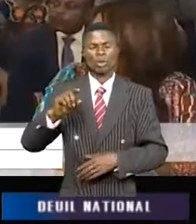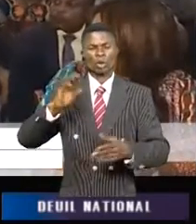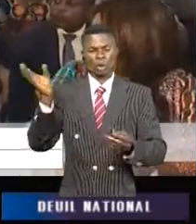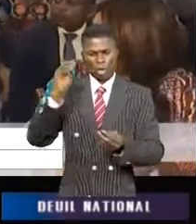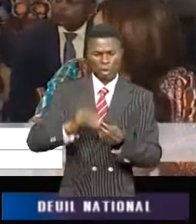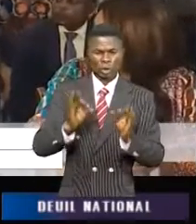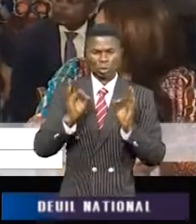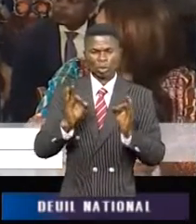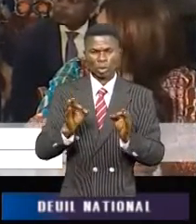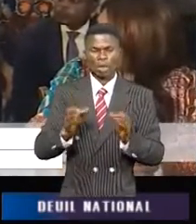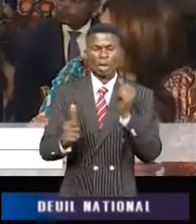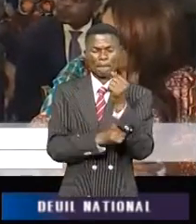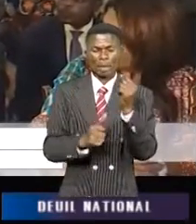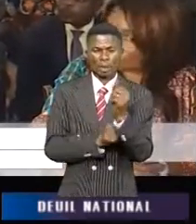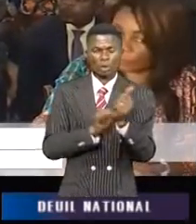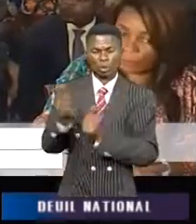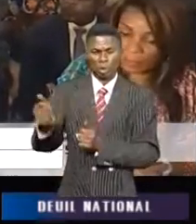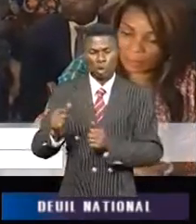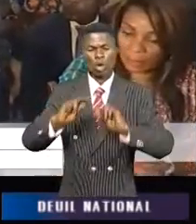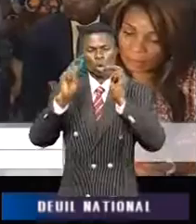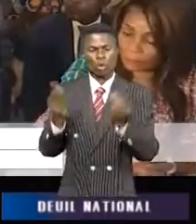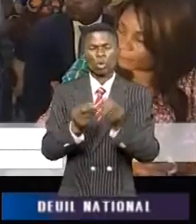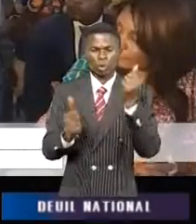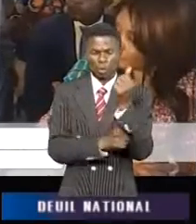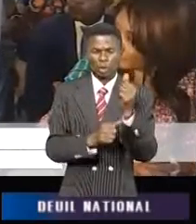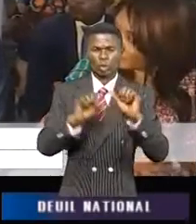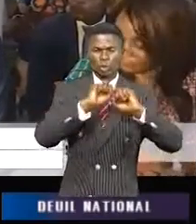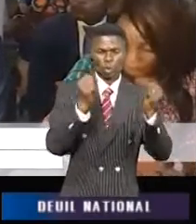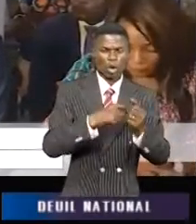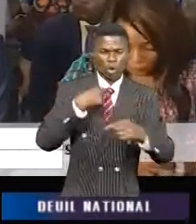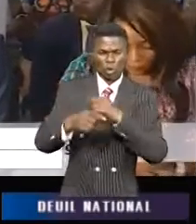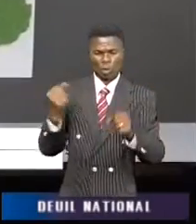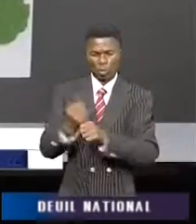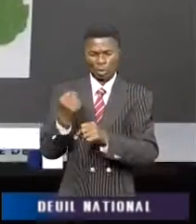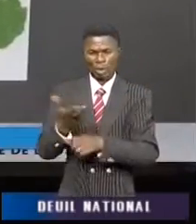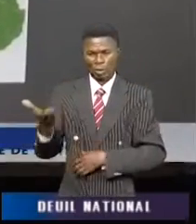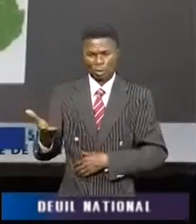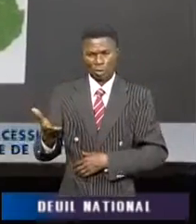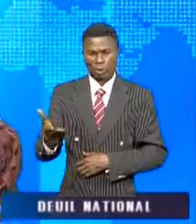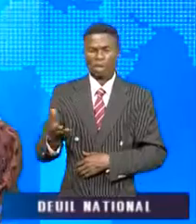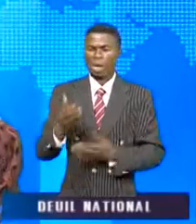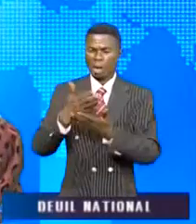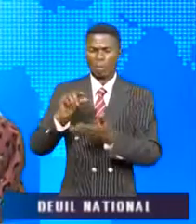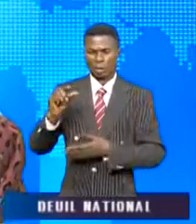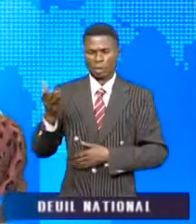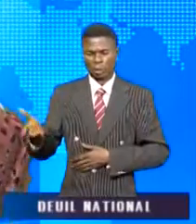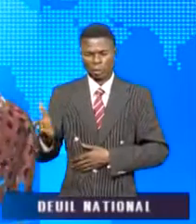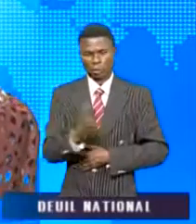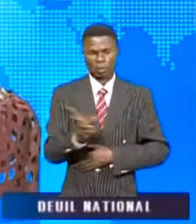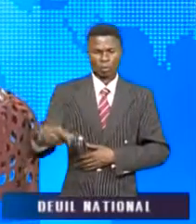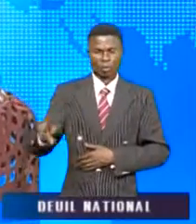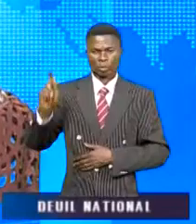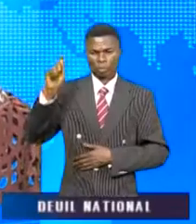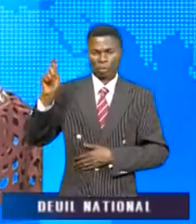redynamisation. Les usagers de la route et les forces vives en synergie commencent les travaux en amont. Province de la